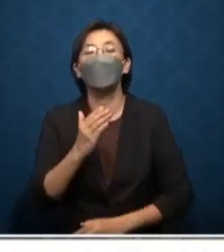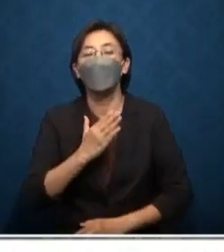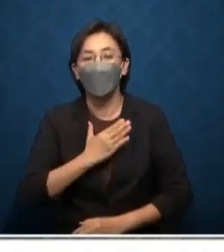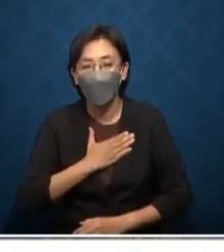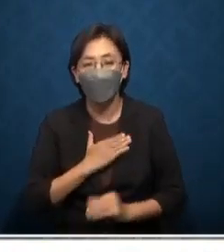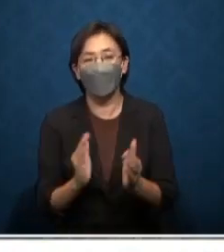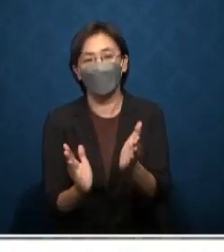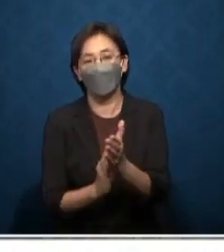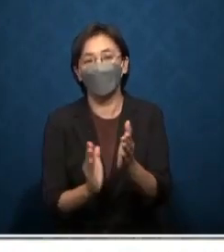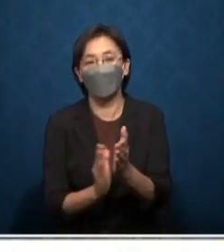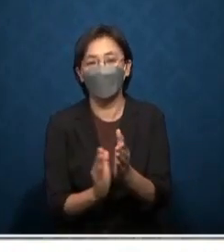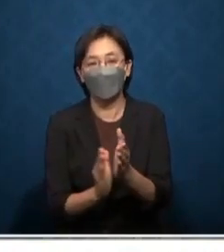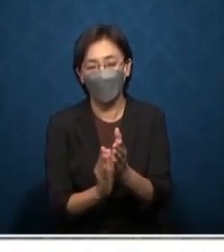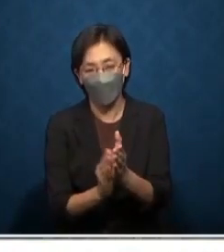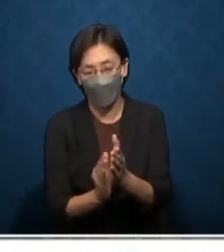ขอชื่นชม